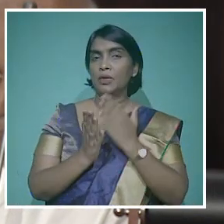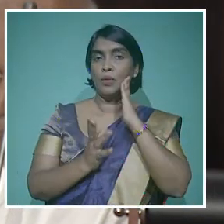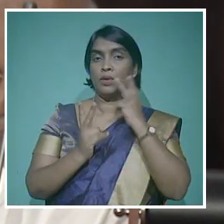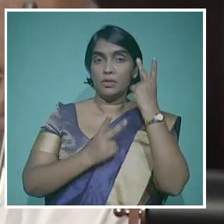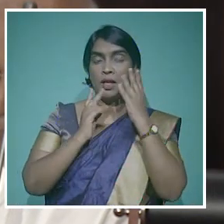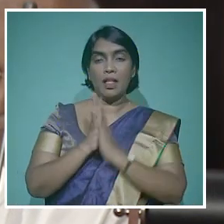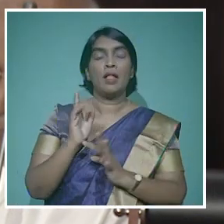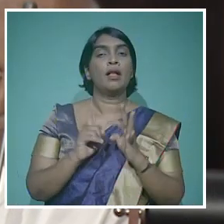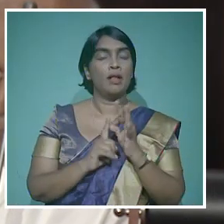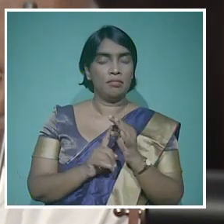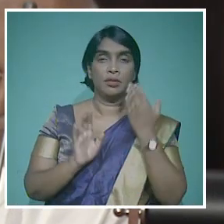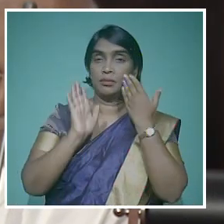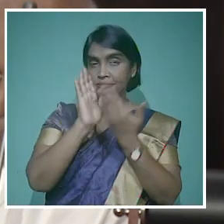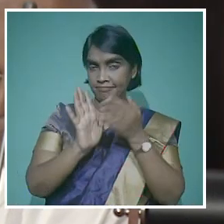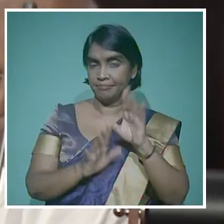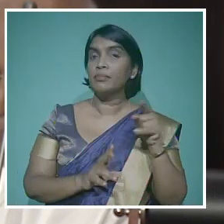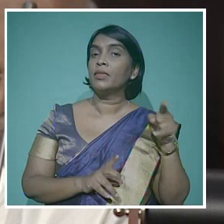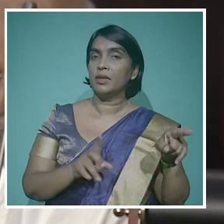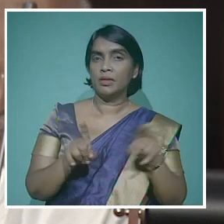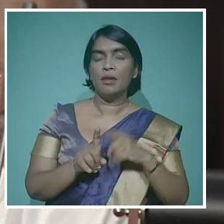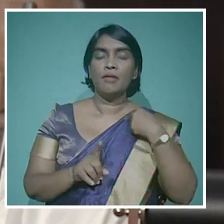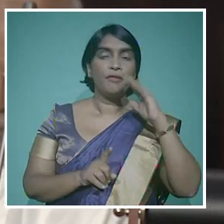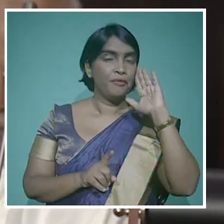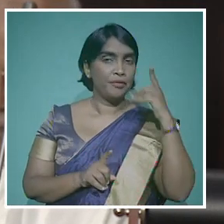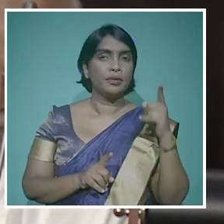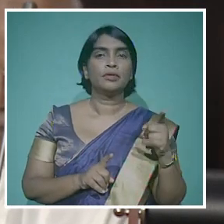ඇමතුමා ඉදිරිපත් කරයි. ඒකෙන් විශේෂයෙන්ම